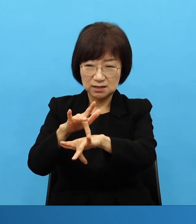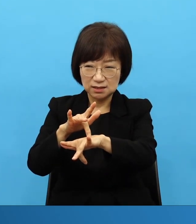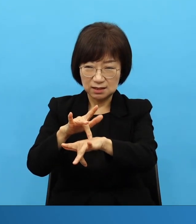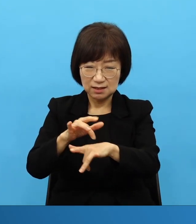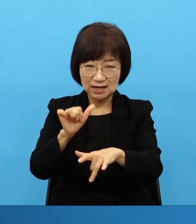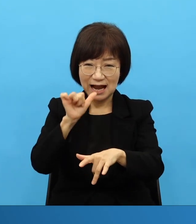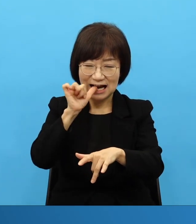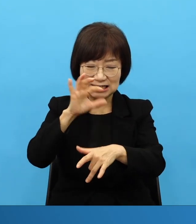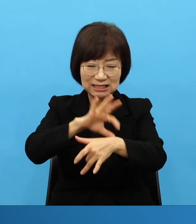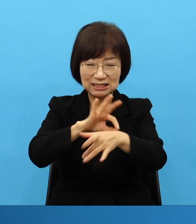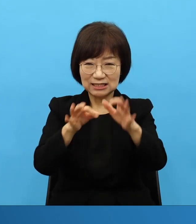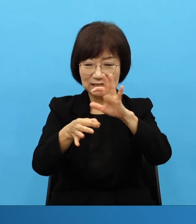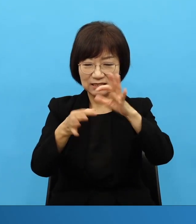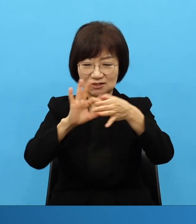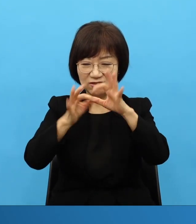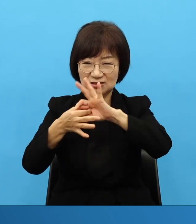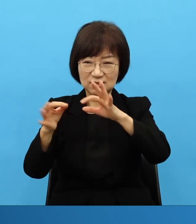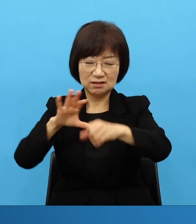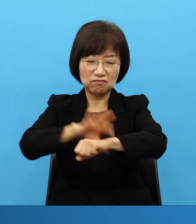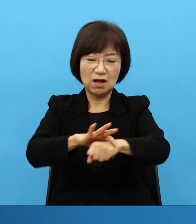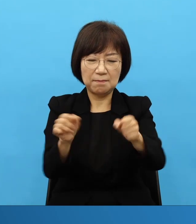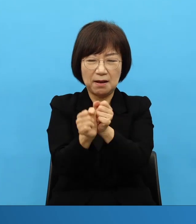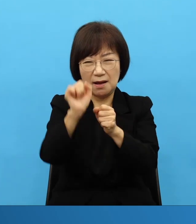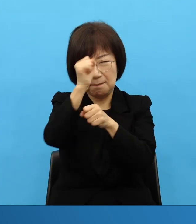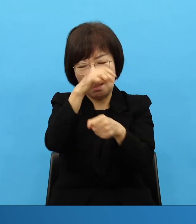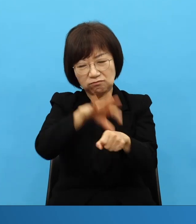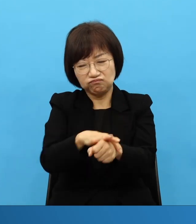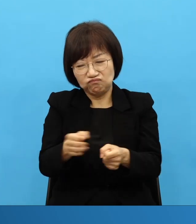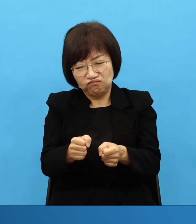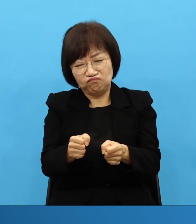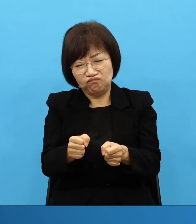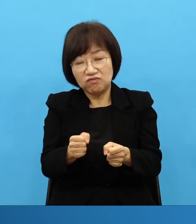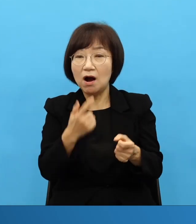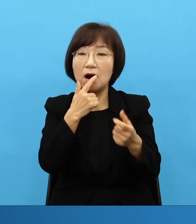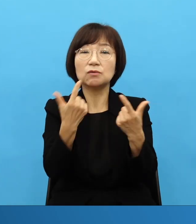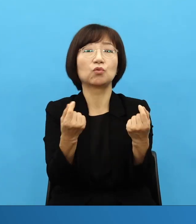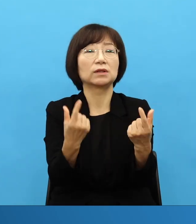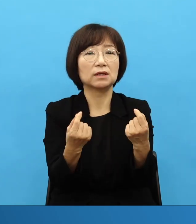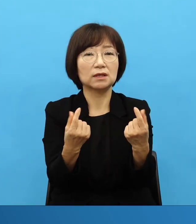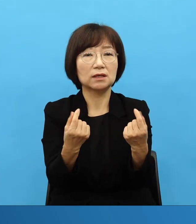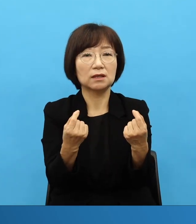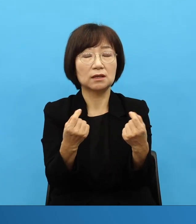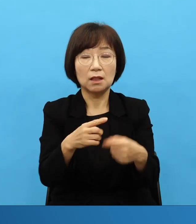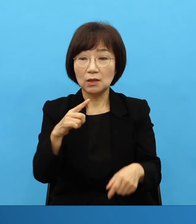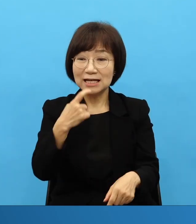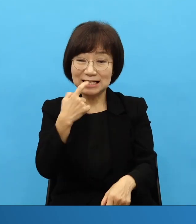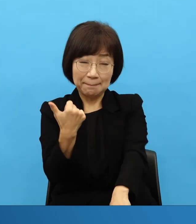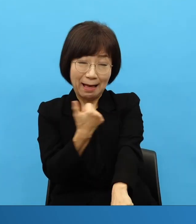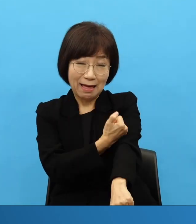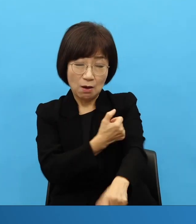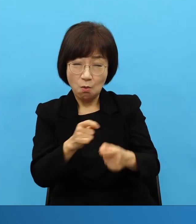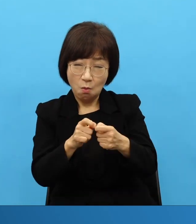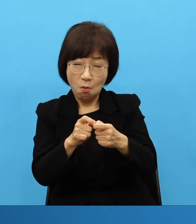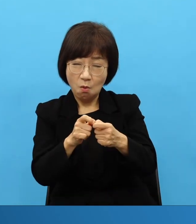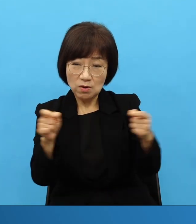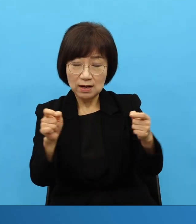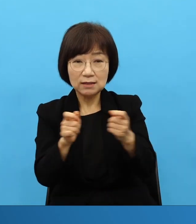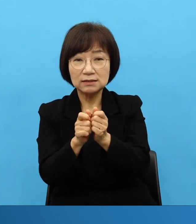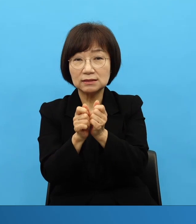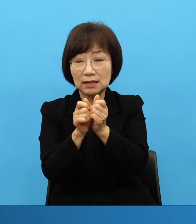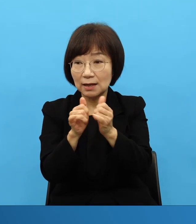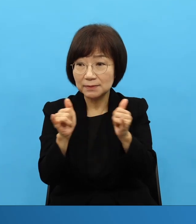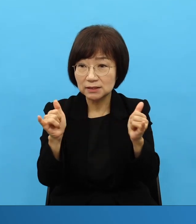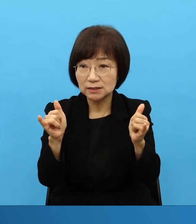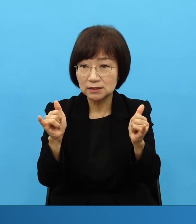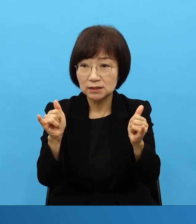he's ensnared, hands and feet by Satan. He will completely perish. 마약 오래 해가지고 죽는 사람들 고백하잖아요. 사단이 자꾸